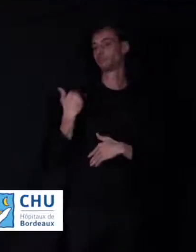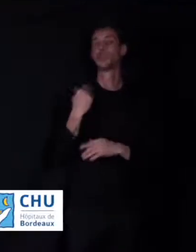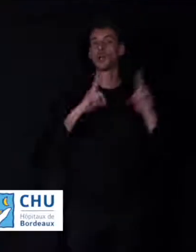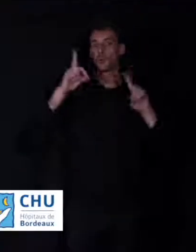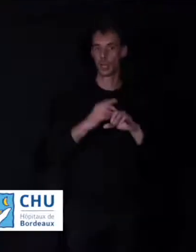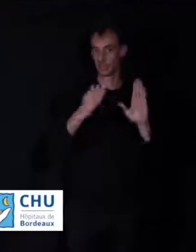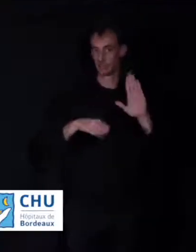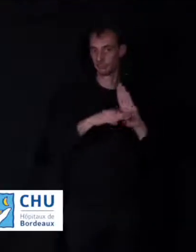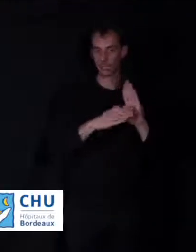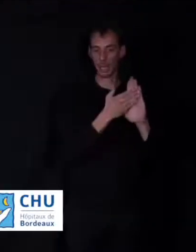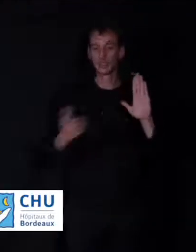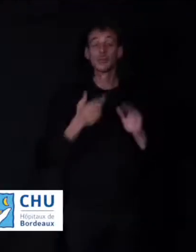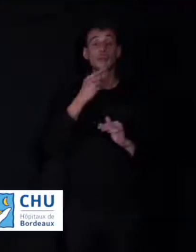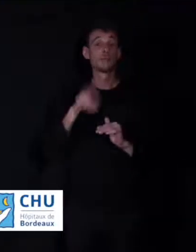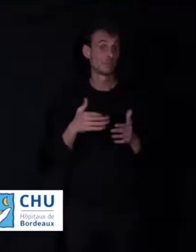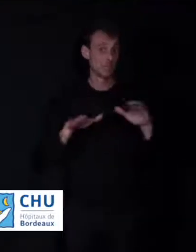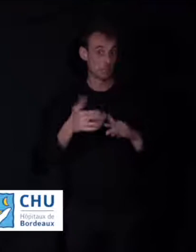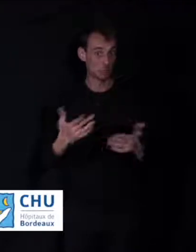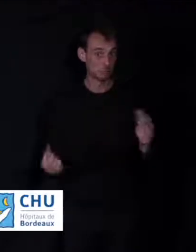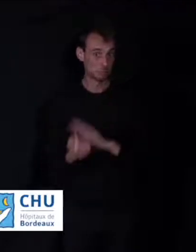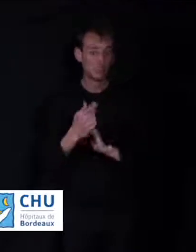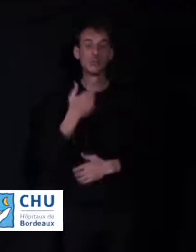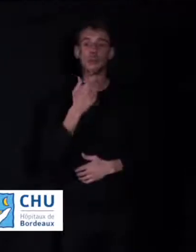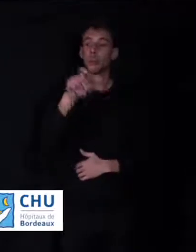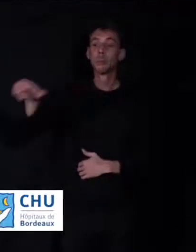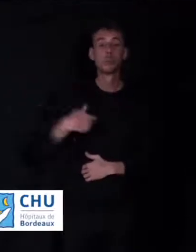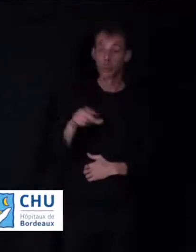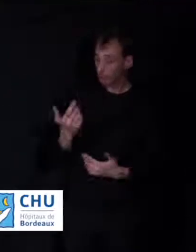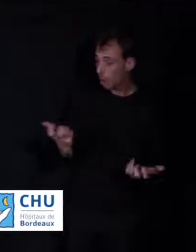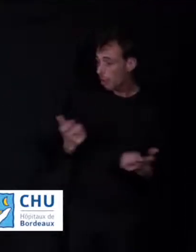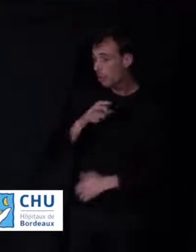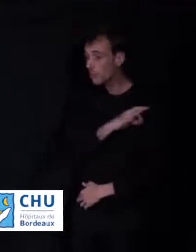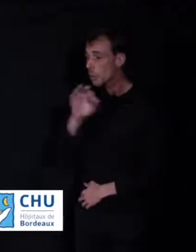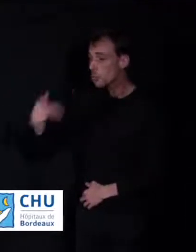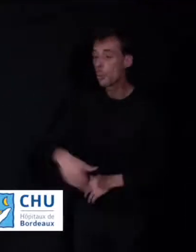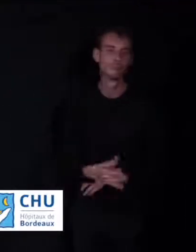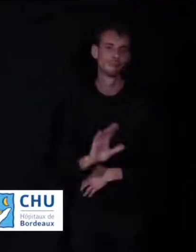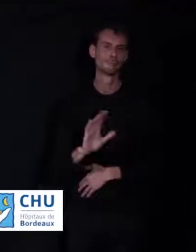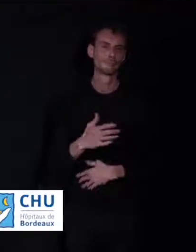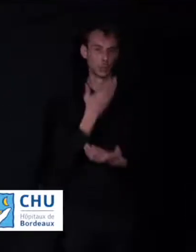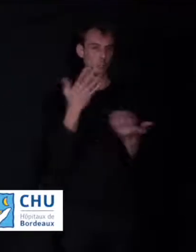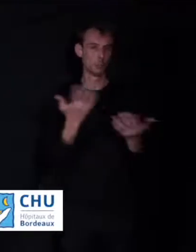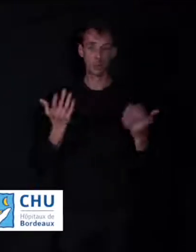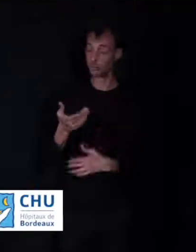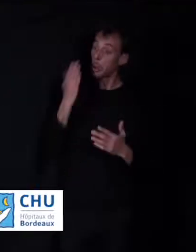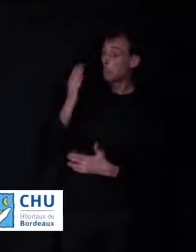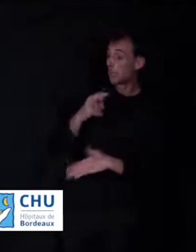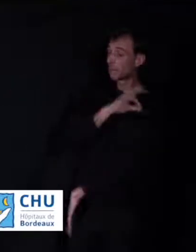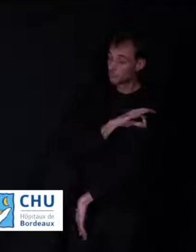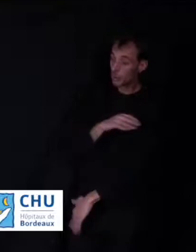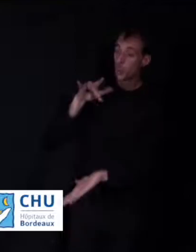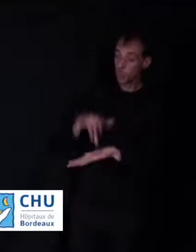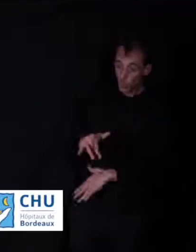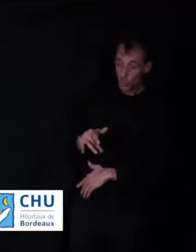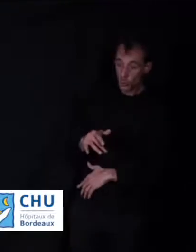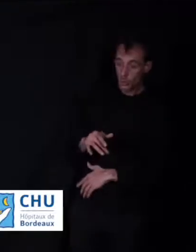que de dire aux gens « est-ce que vous voulez ou pas vous faire vacciner ?» Bon, c'est un peu basique. On leur a dit « Est-ce que vous seriez enclin à vous faire vacciner en fonction